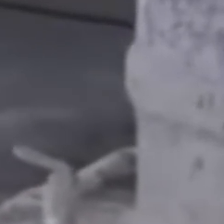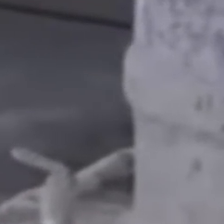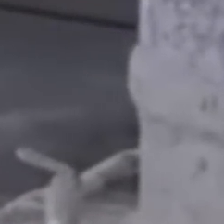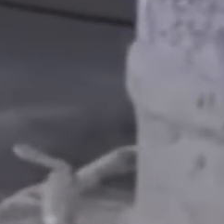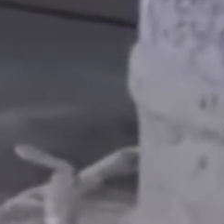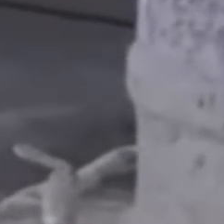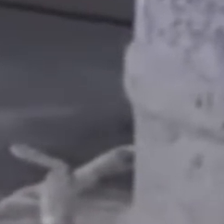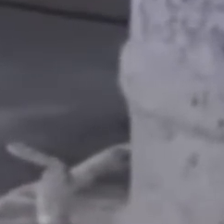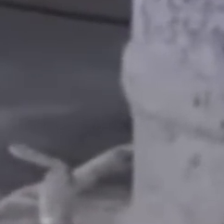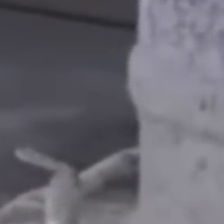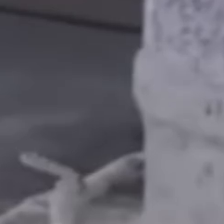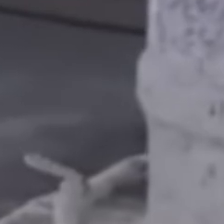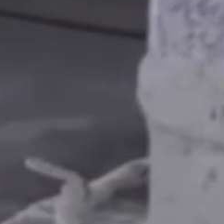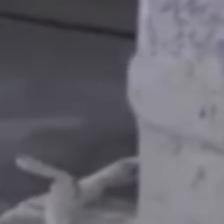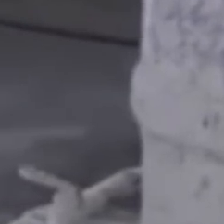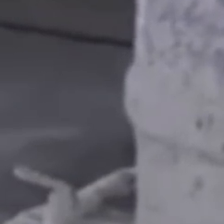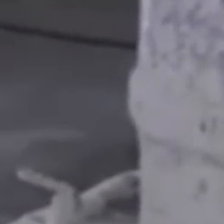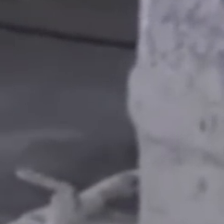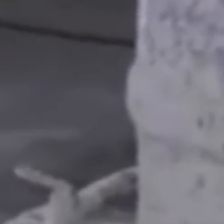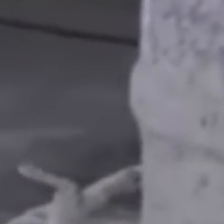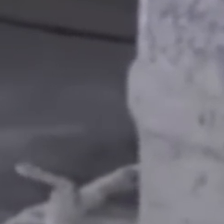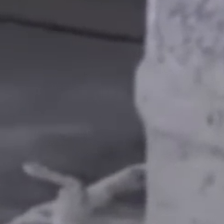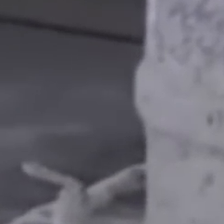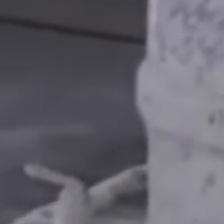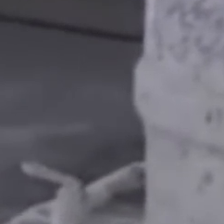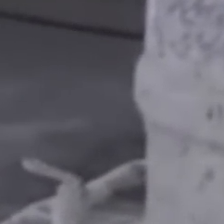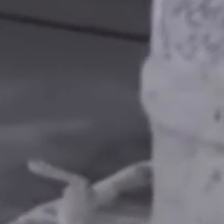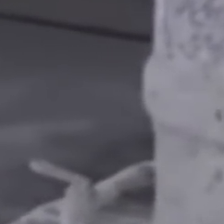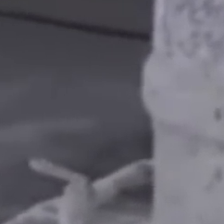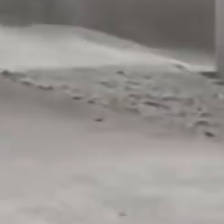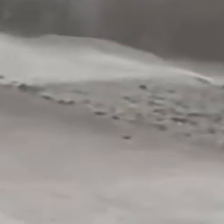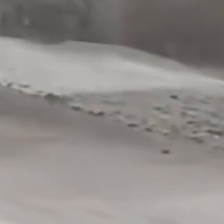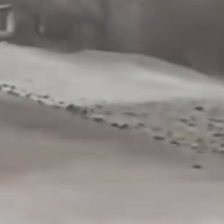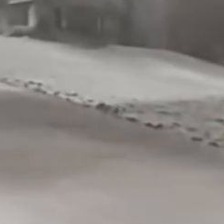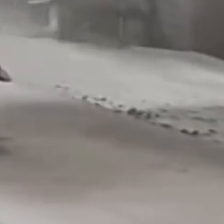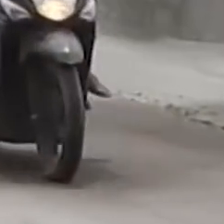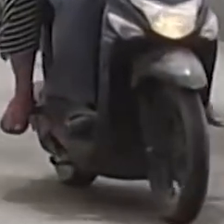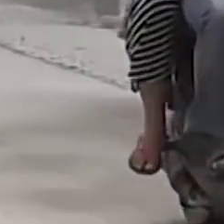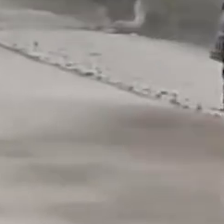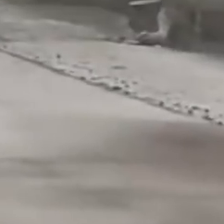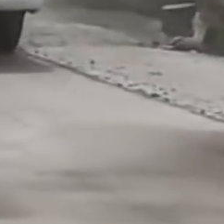Kayak makanan, apa? Pakaian. Selimut, pakaian, ya. Pakaian nomor satu.